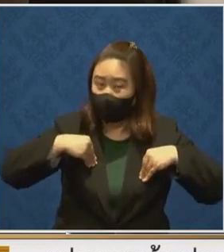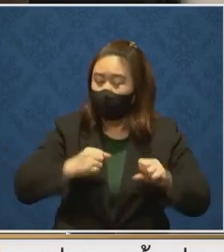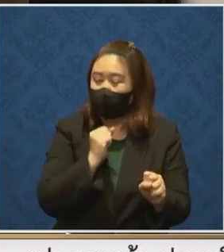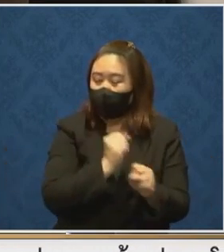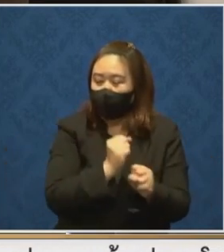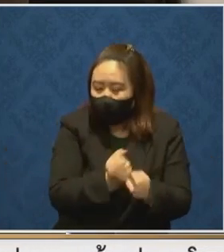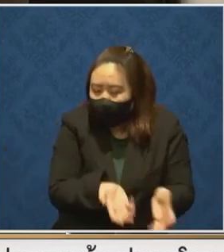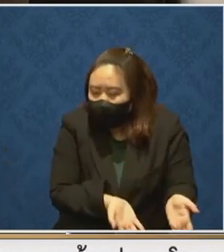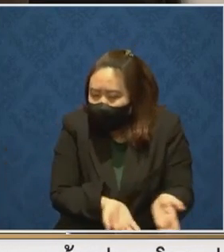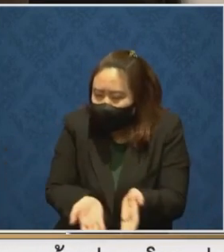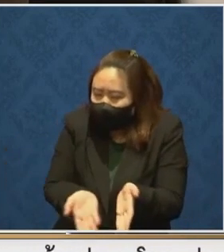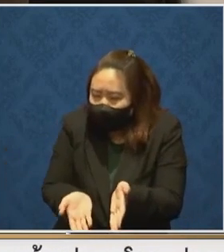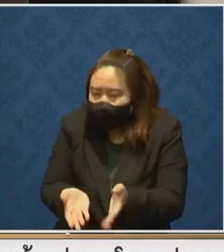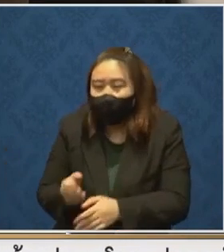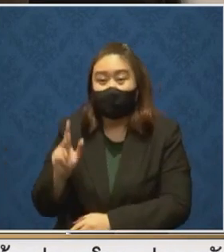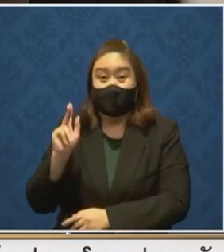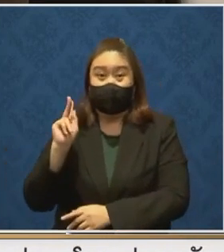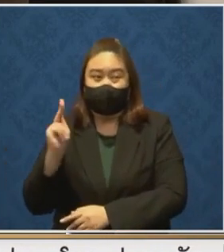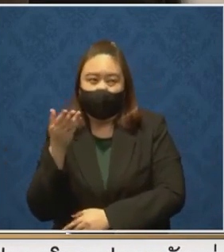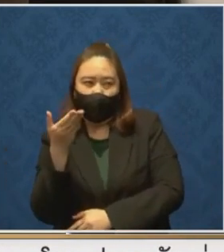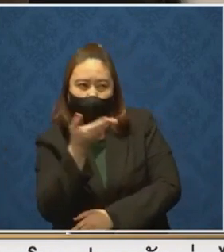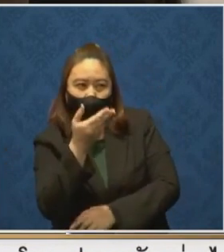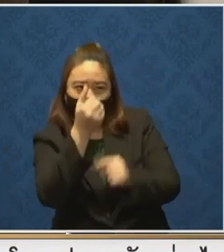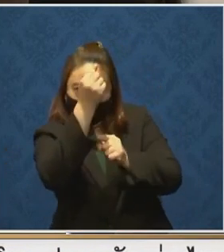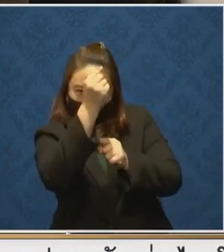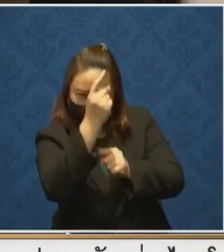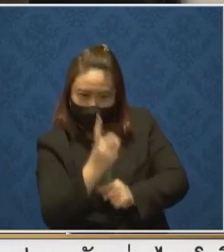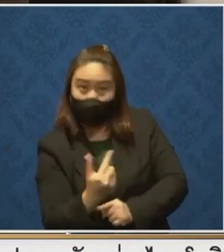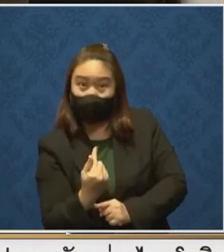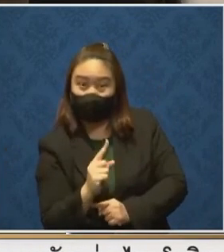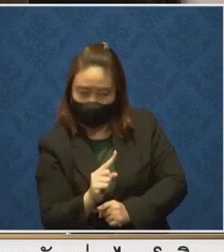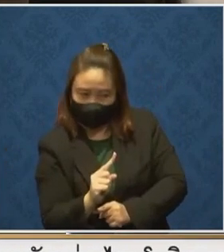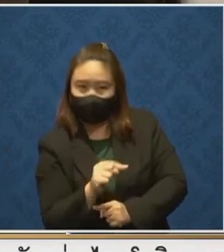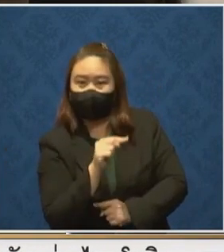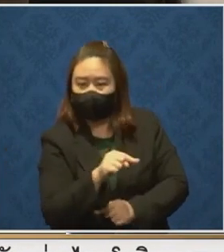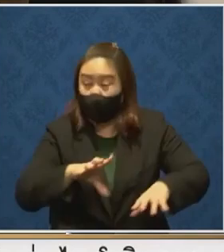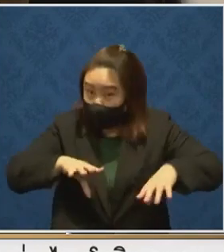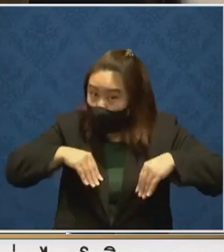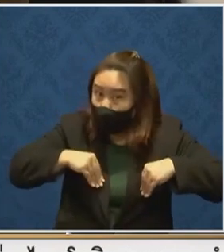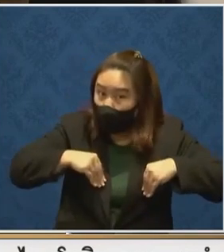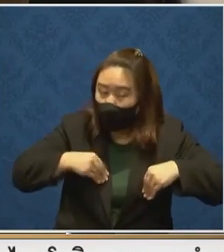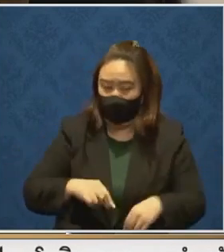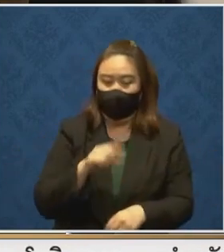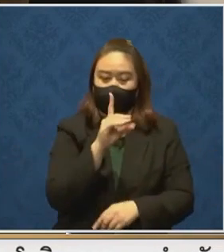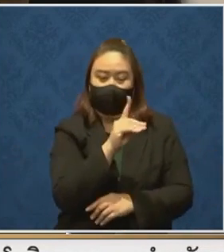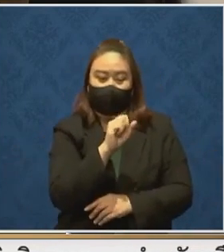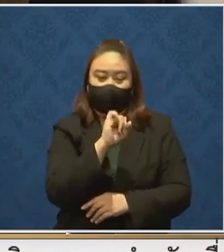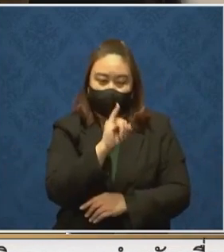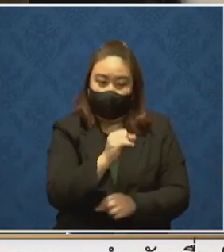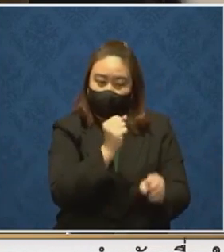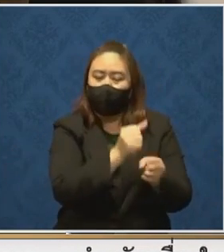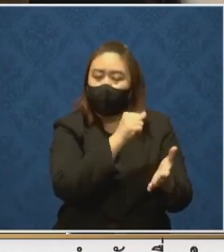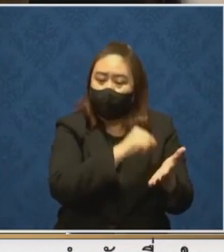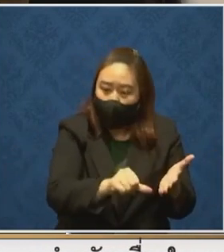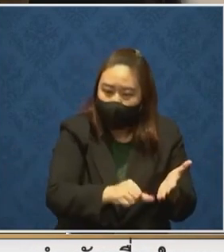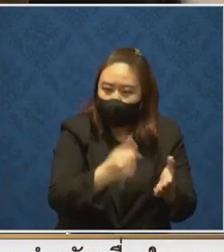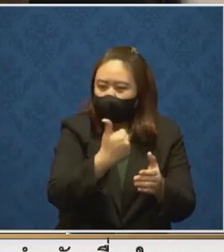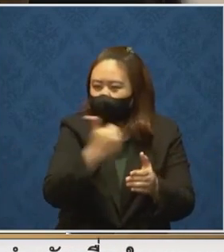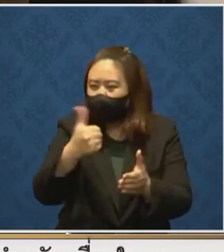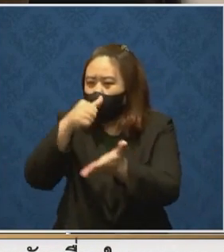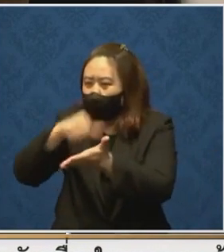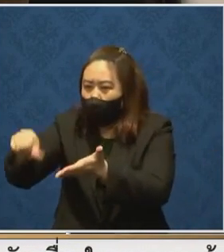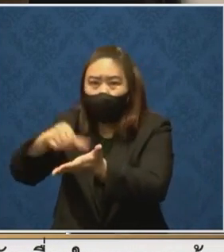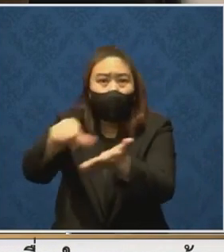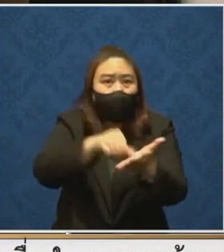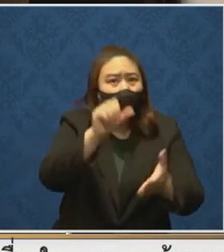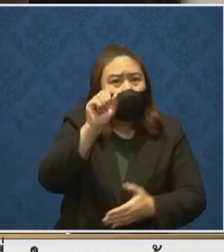ับ Kingsgate ทั้ง 11้อรวมถึงการลมคดีความใน DSI และคดีควอื่นอื่นด้วยหรอไม่และตัวผ